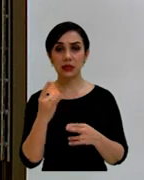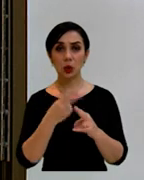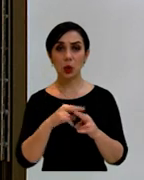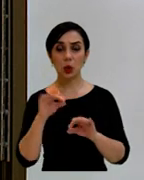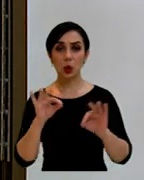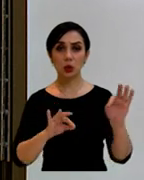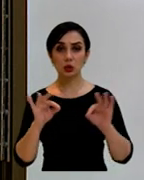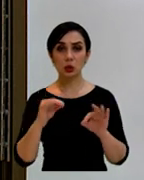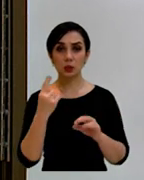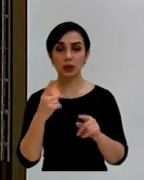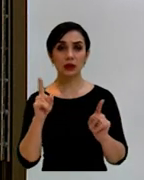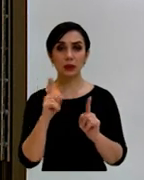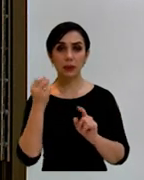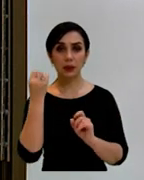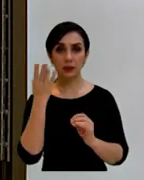birligi nimani bildiradi?